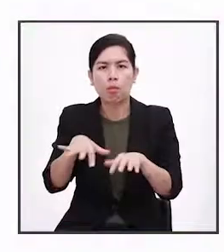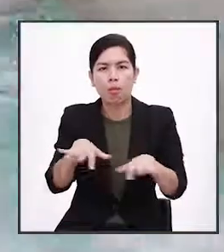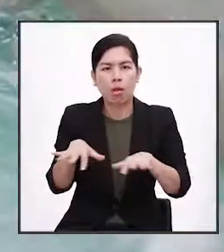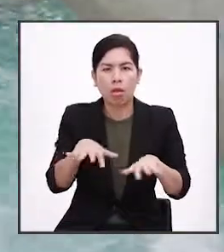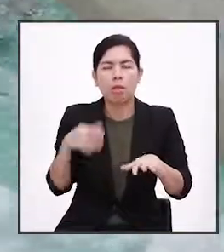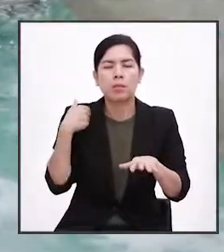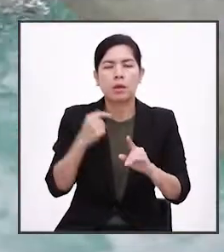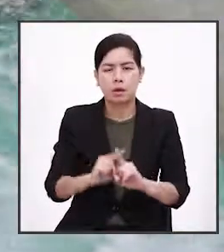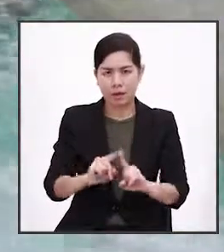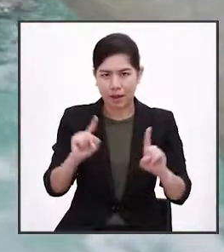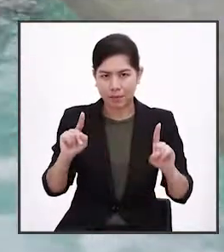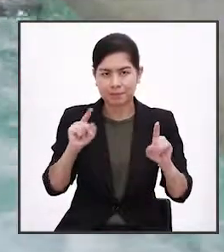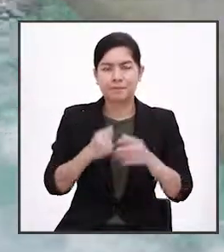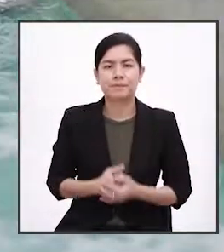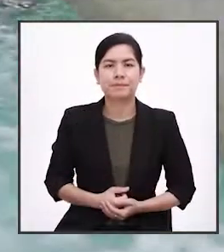3